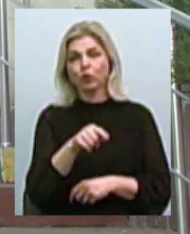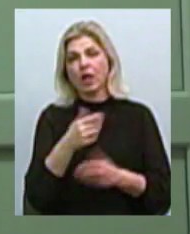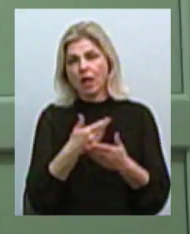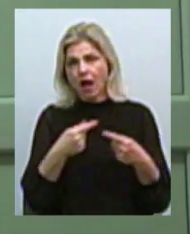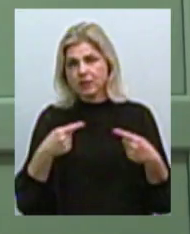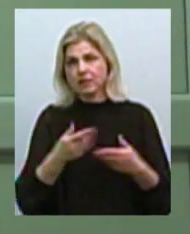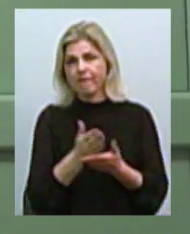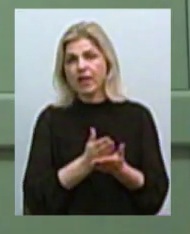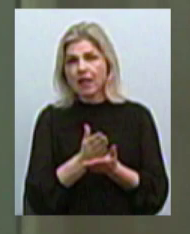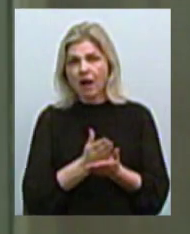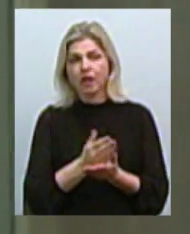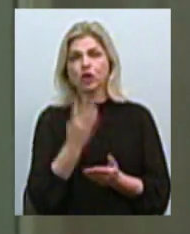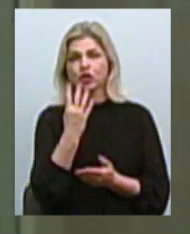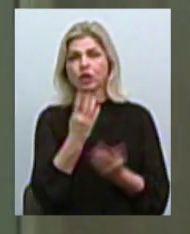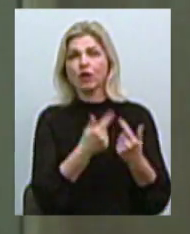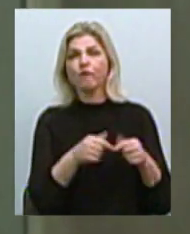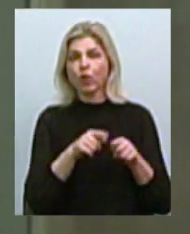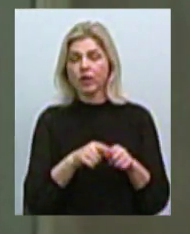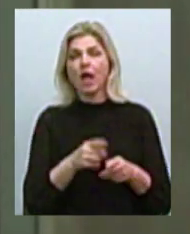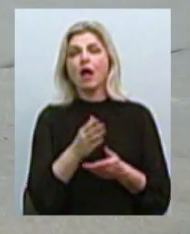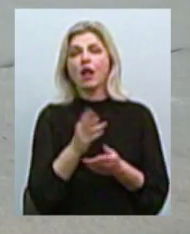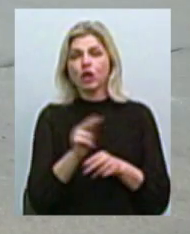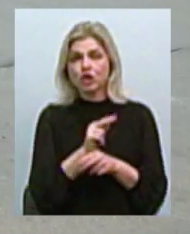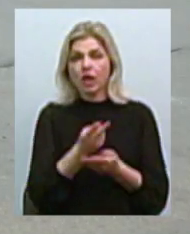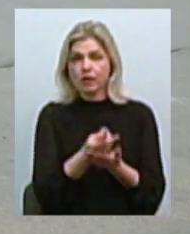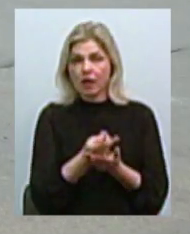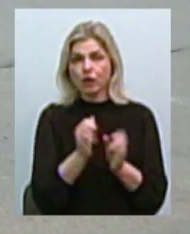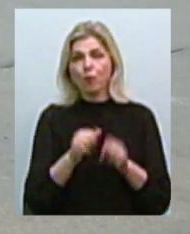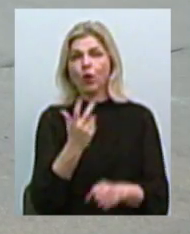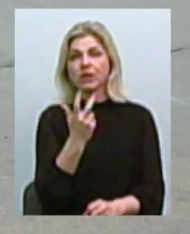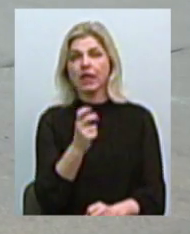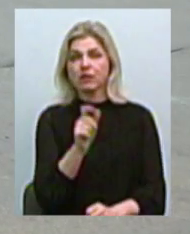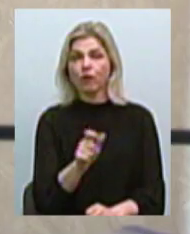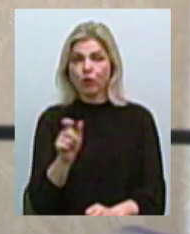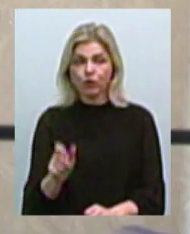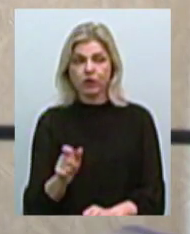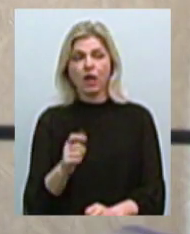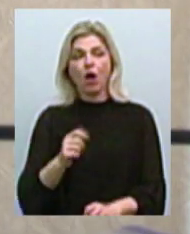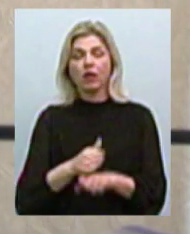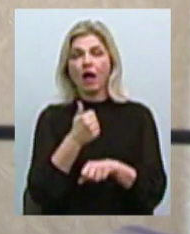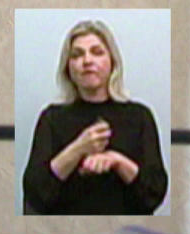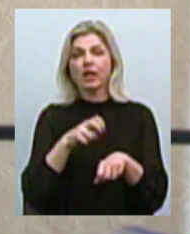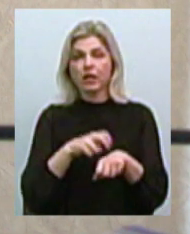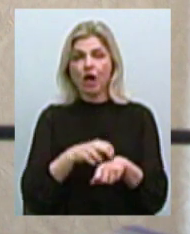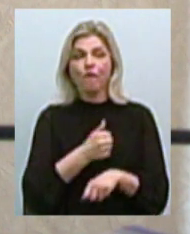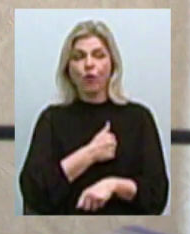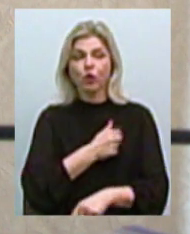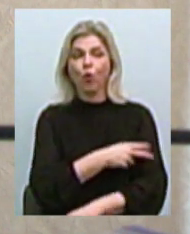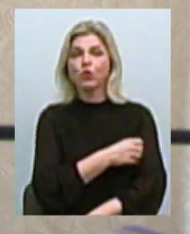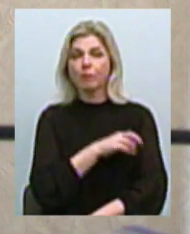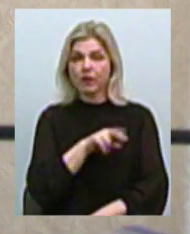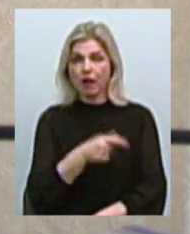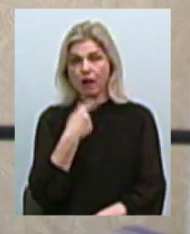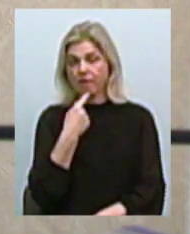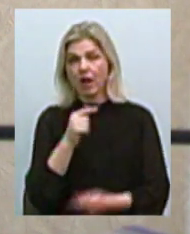категорій. Тут 4 відділення. На стаціонарному лікуванні можуть перебувати 300 хворих. Головний лікар військового госпіталю Володимир Поточняк каже, не